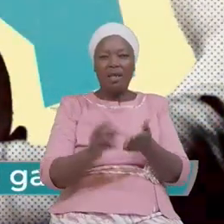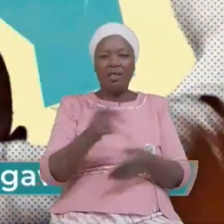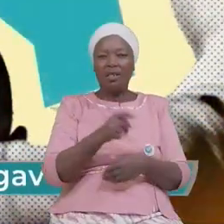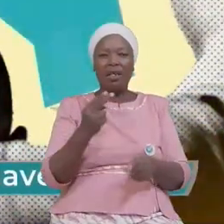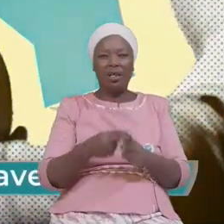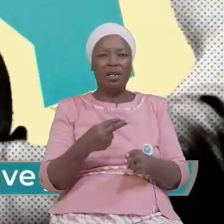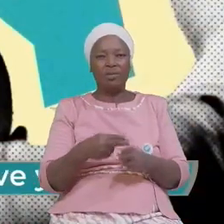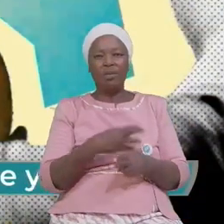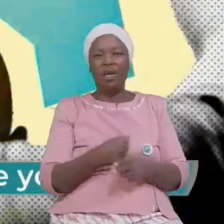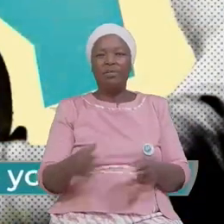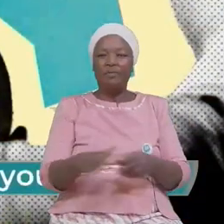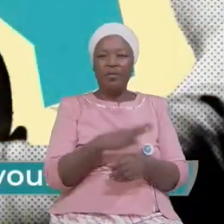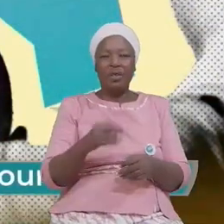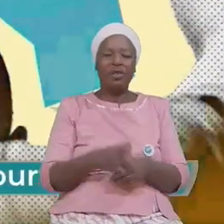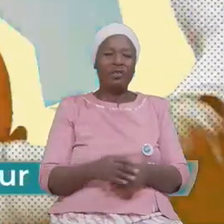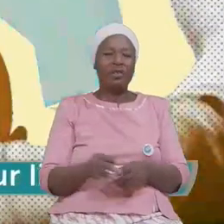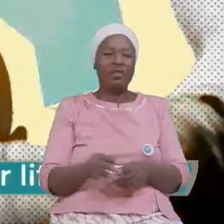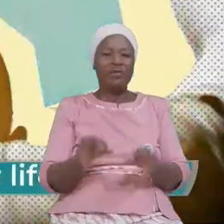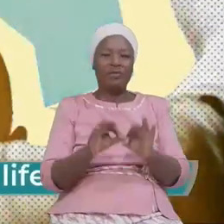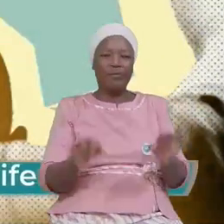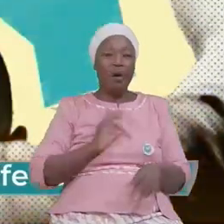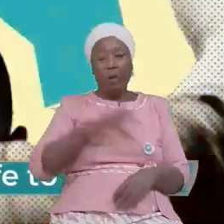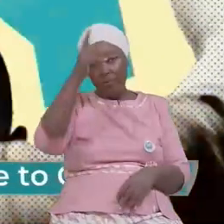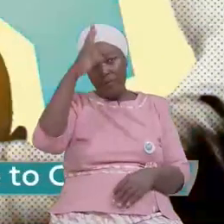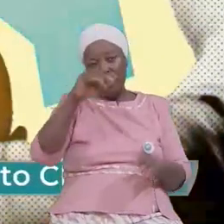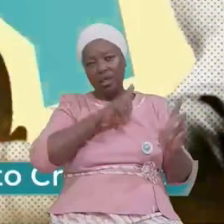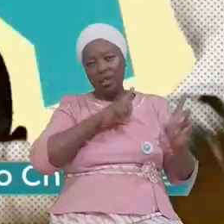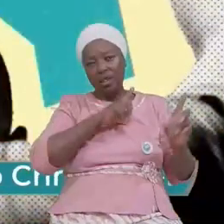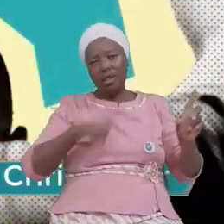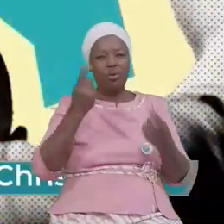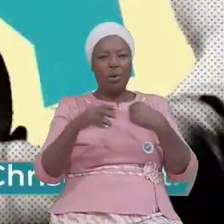Notre Père dans le Seigneur reviendra, priez pour nous.